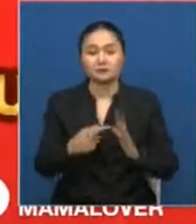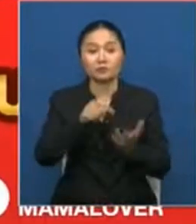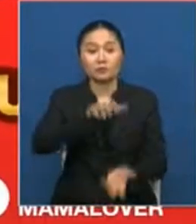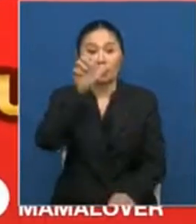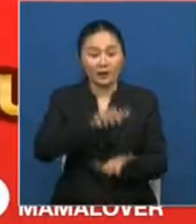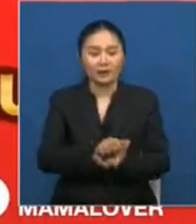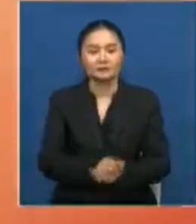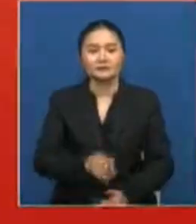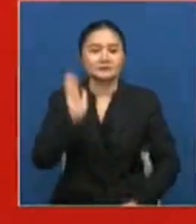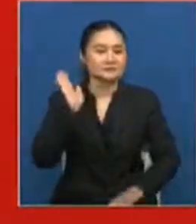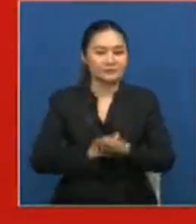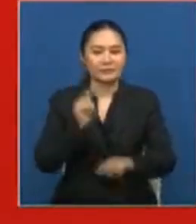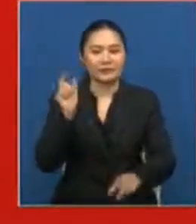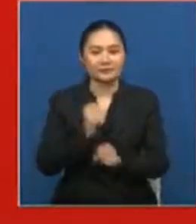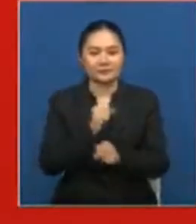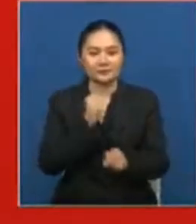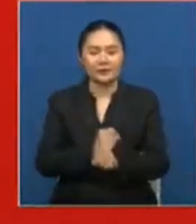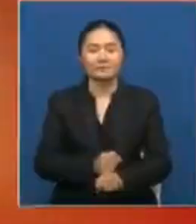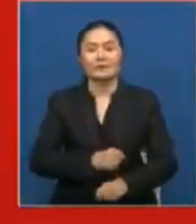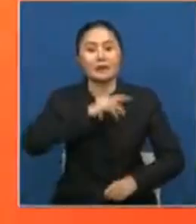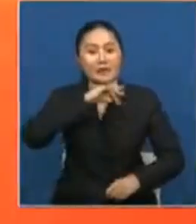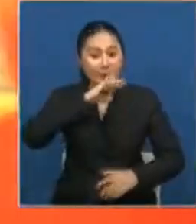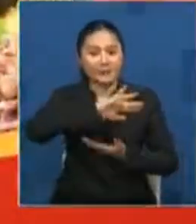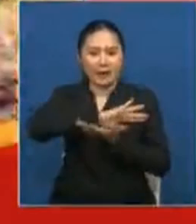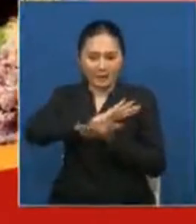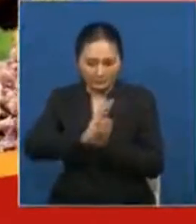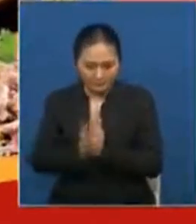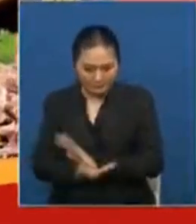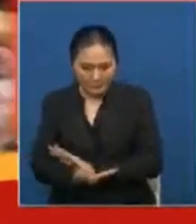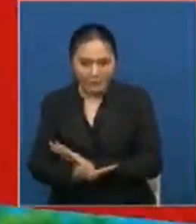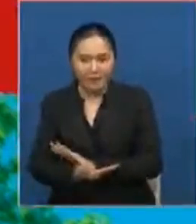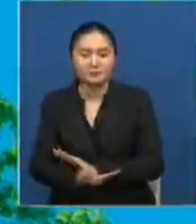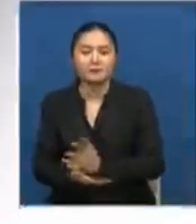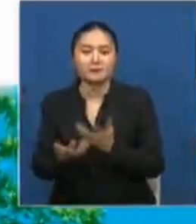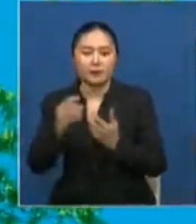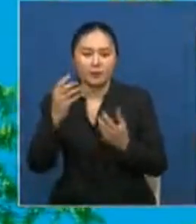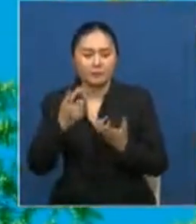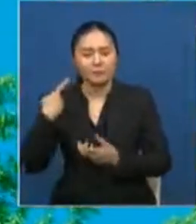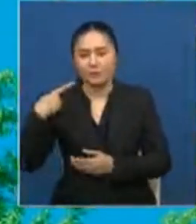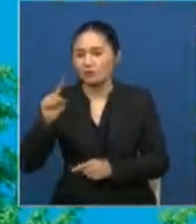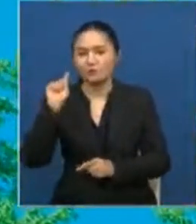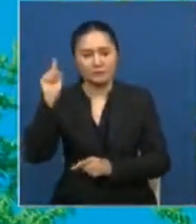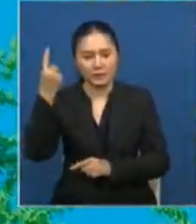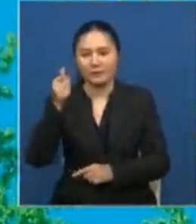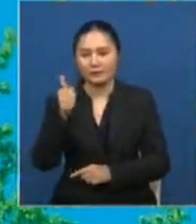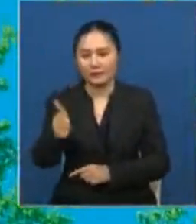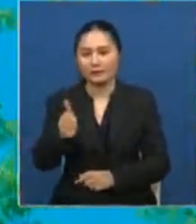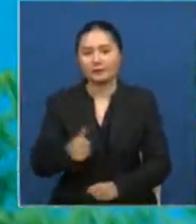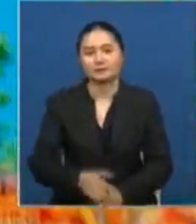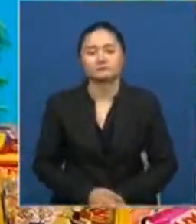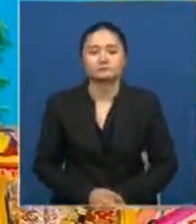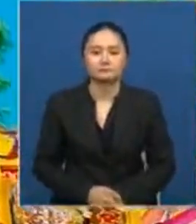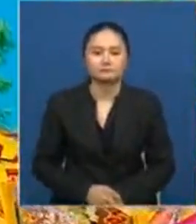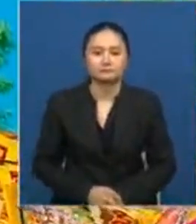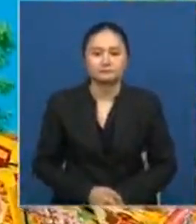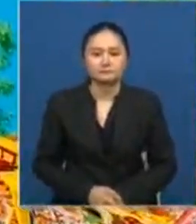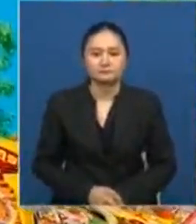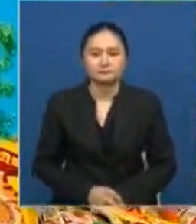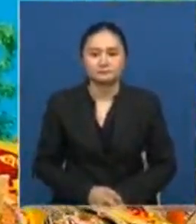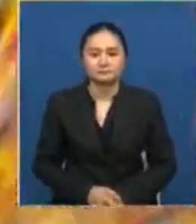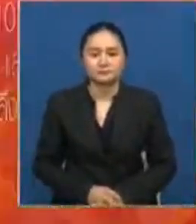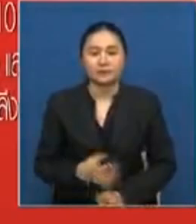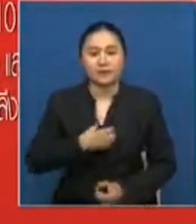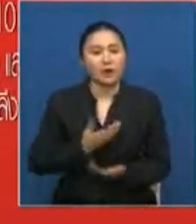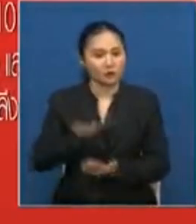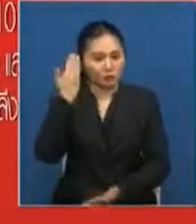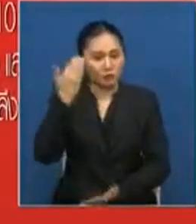ด้านการรีไซเคิลเปลี่ยนจากซองและฝามาม่าของคุณให้เป็นประโยชน์ได้อีกมากมายหลากหลายรูปแบบนะครับอยากรว